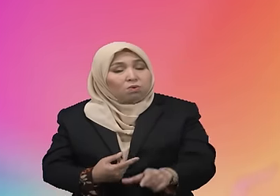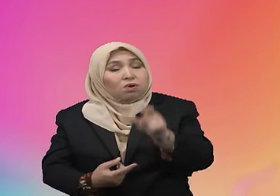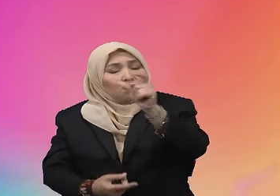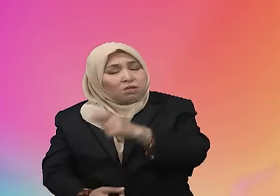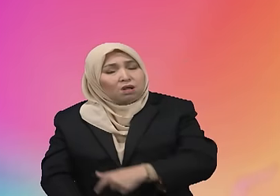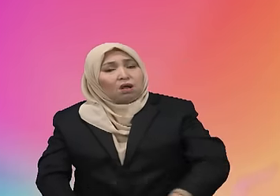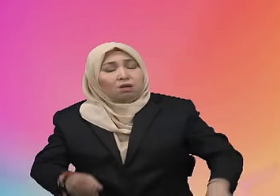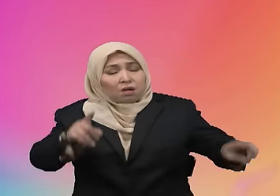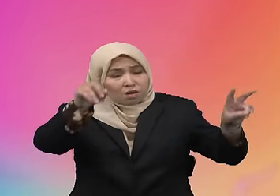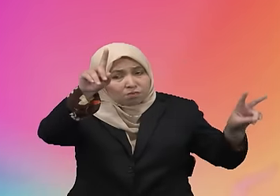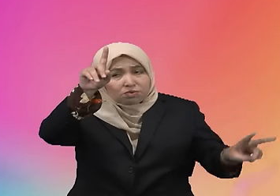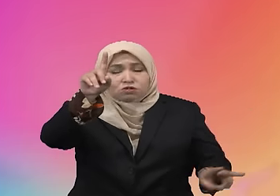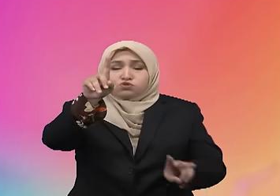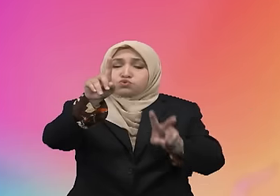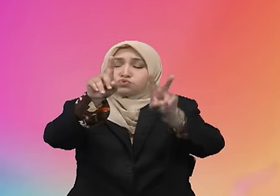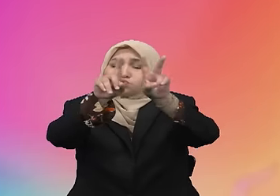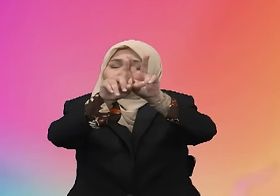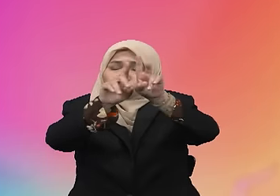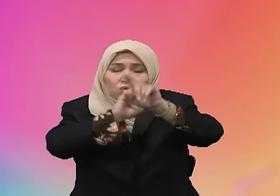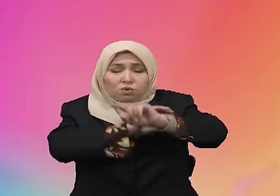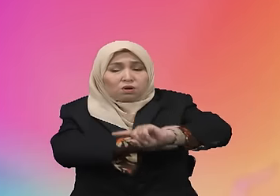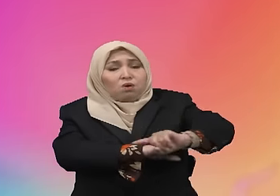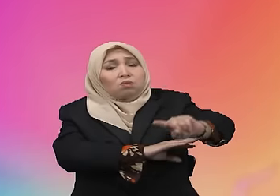أَنَا مِنَ